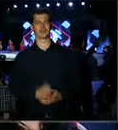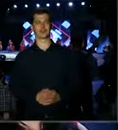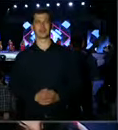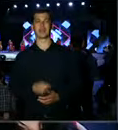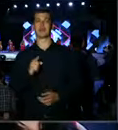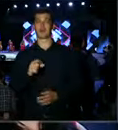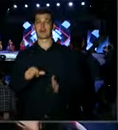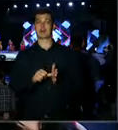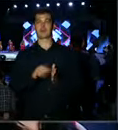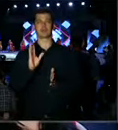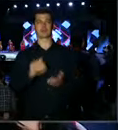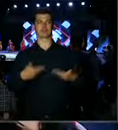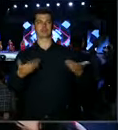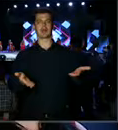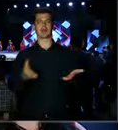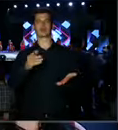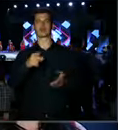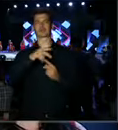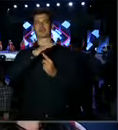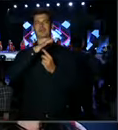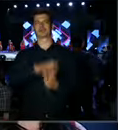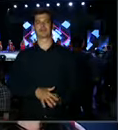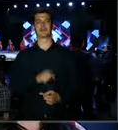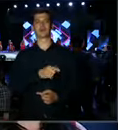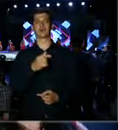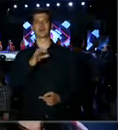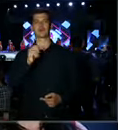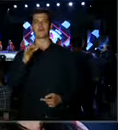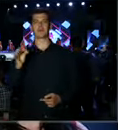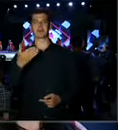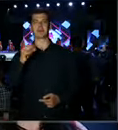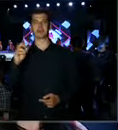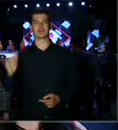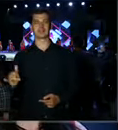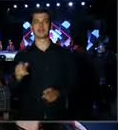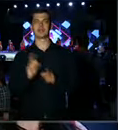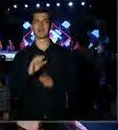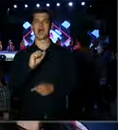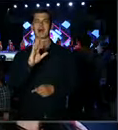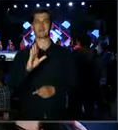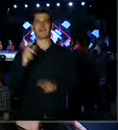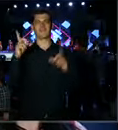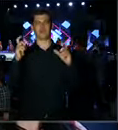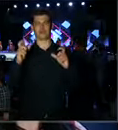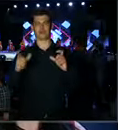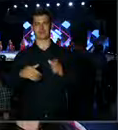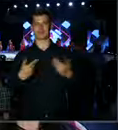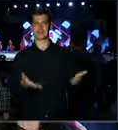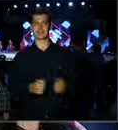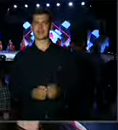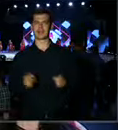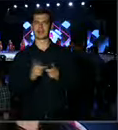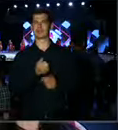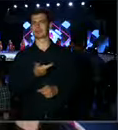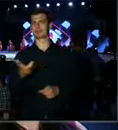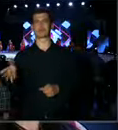Nasza kandydatka otrzyma skok ze spadochronu od Sot Janiszewski, fotoksiążk od AB Foto, cykl sesji